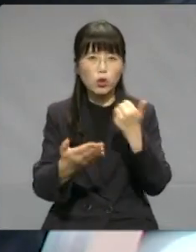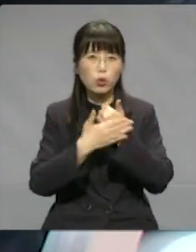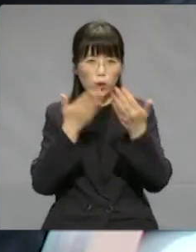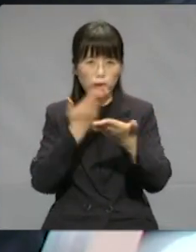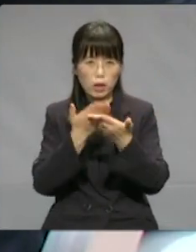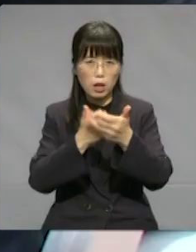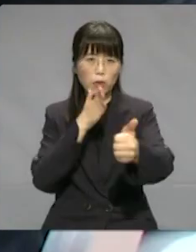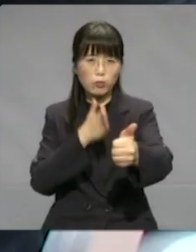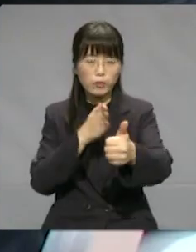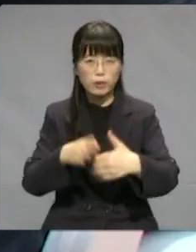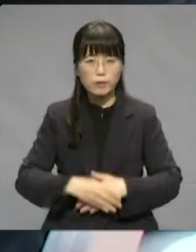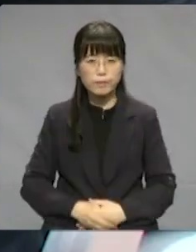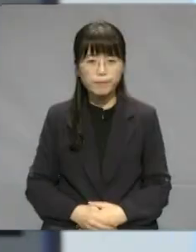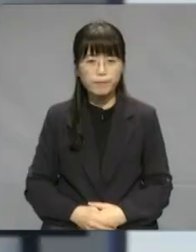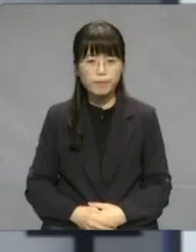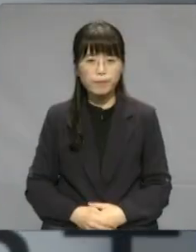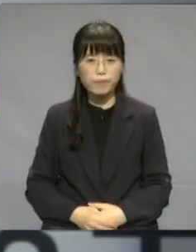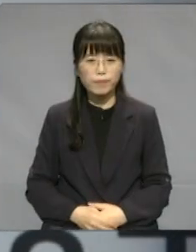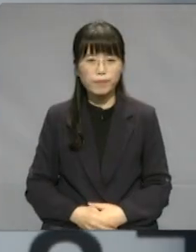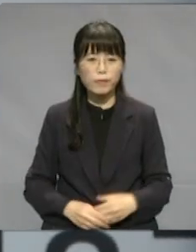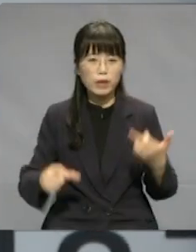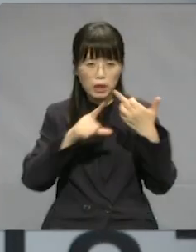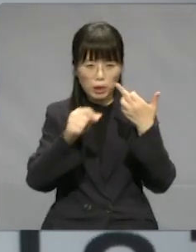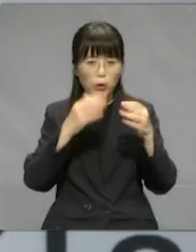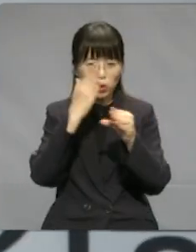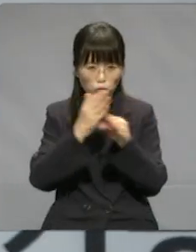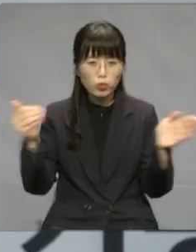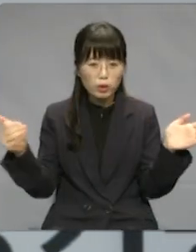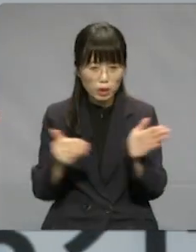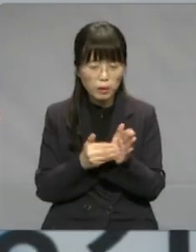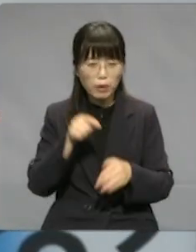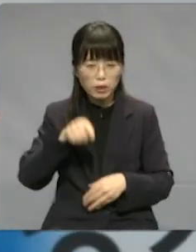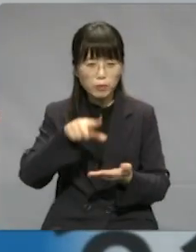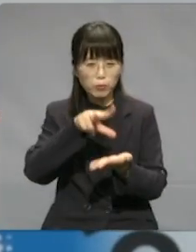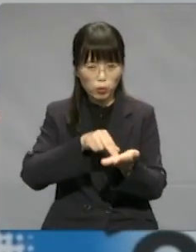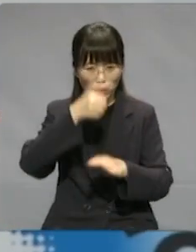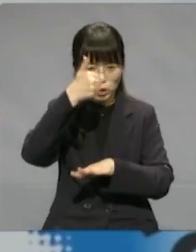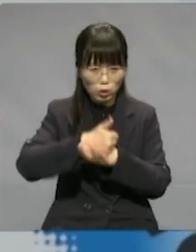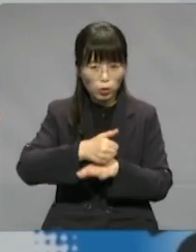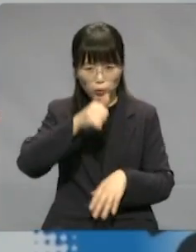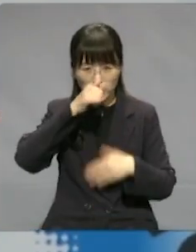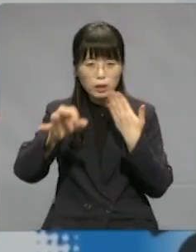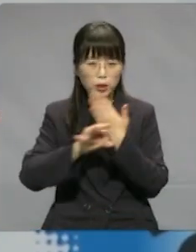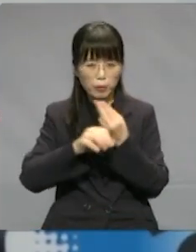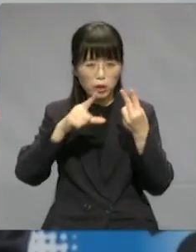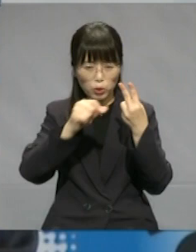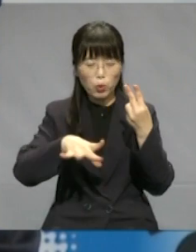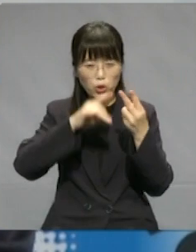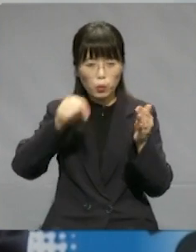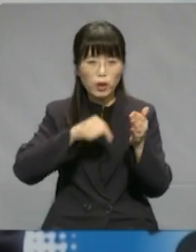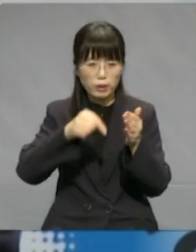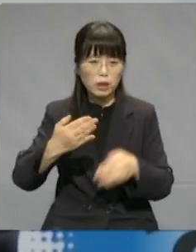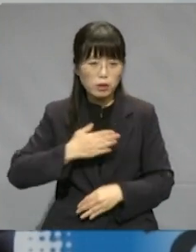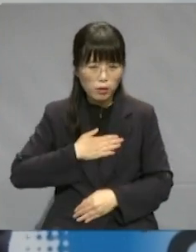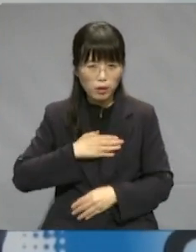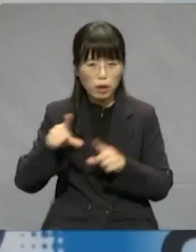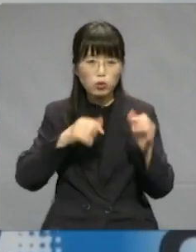호소했습니다. 12월 중순까지만 이 문제가 결론이 난다면 2월 초 안에